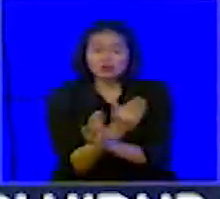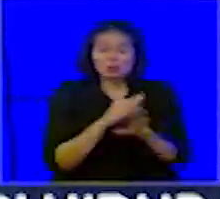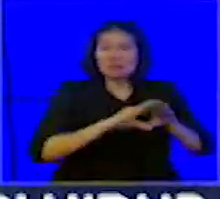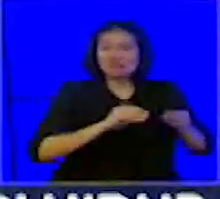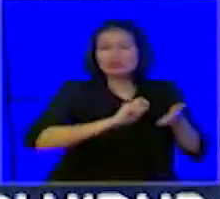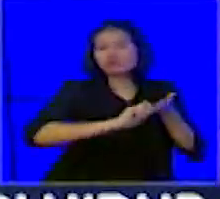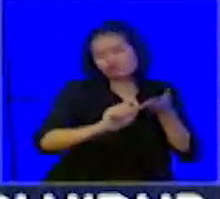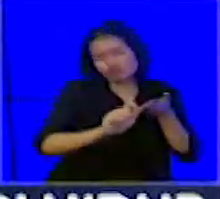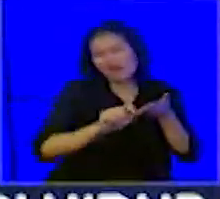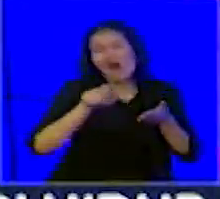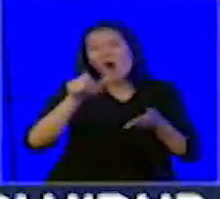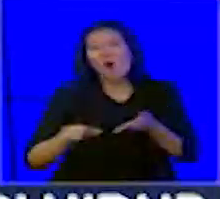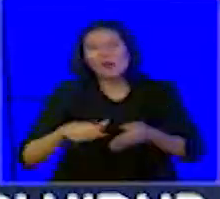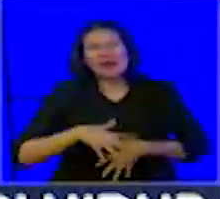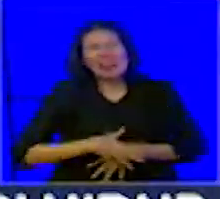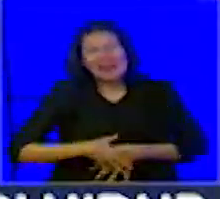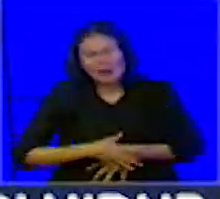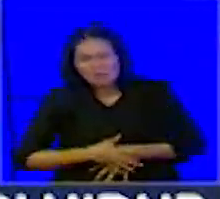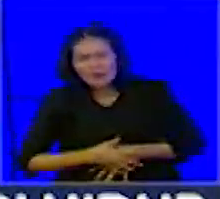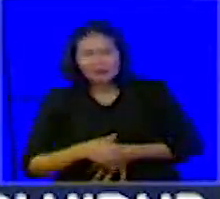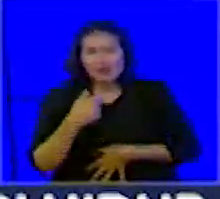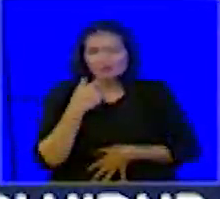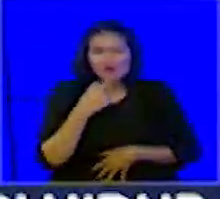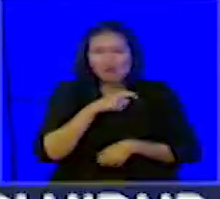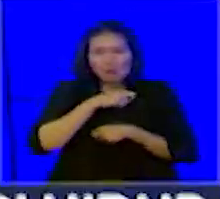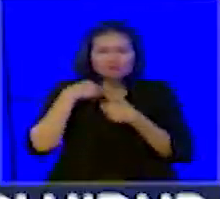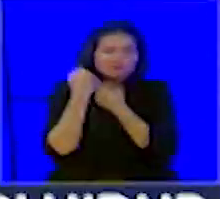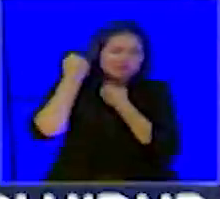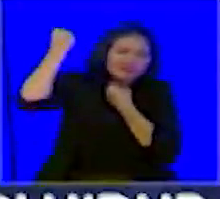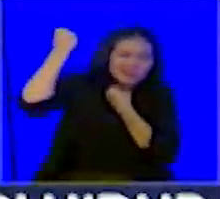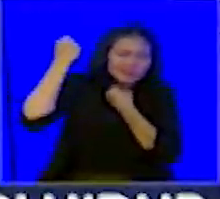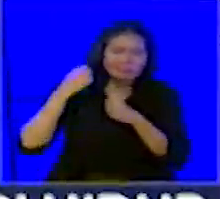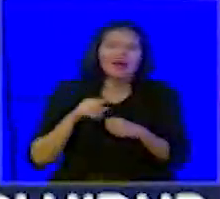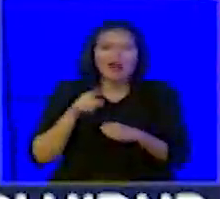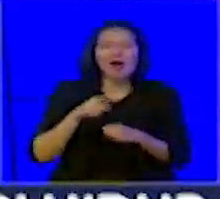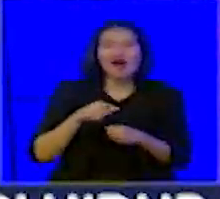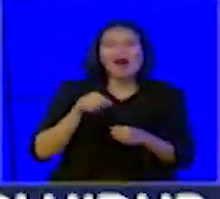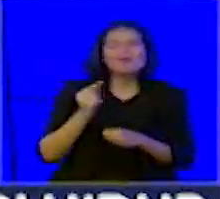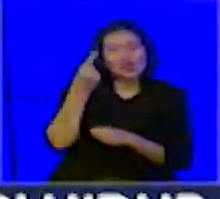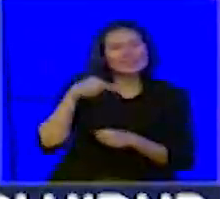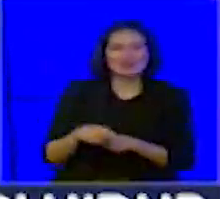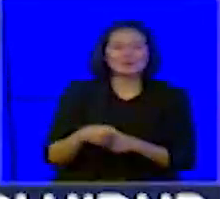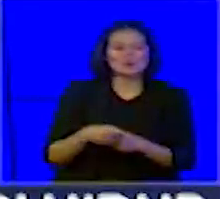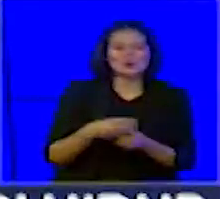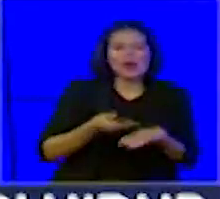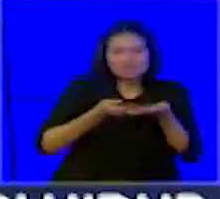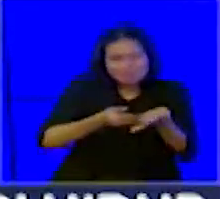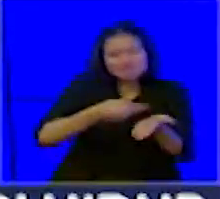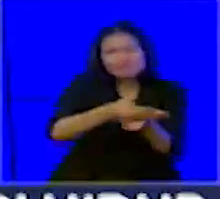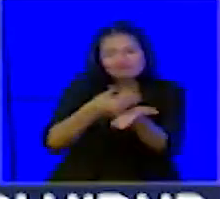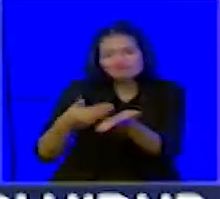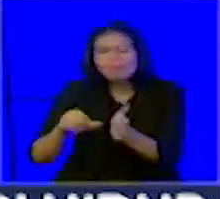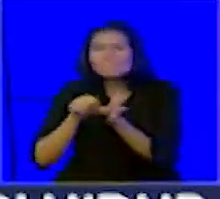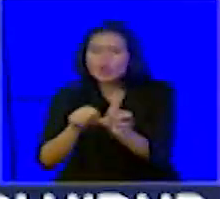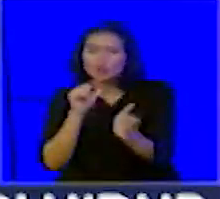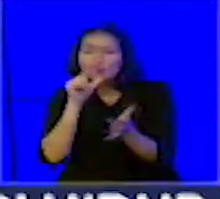Warga tersebut kelaparan hingga mencoba mengakhiri hidup. Bantuan berupa makanan gratis ini diharapkan membantu meringankan beban